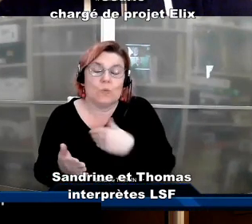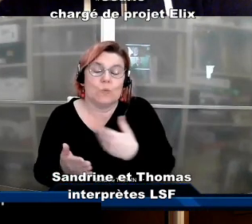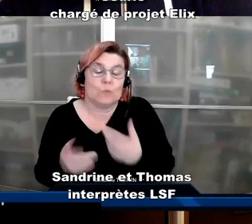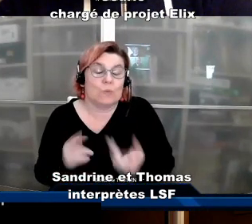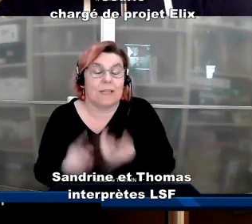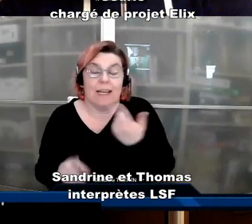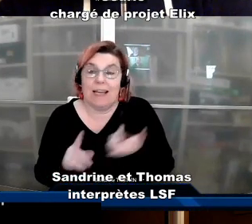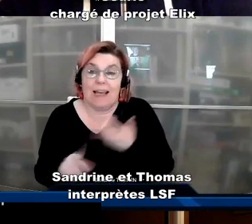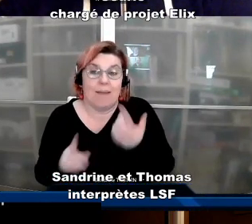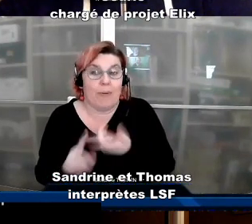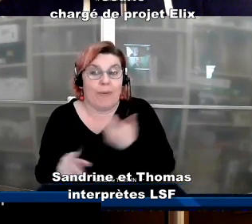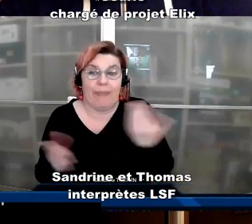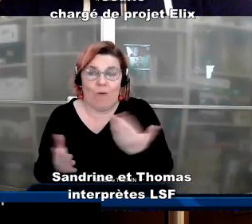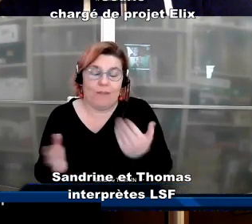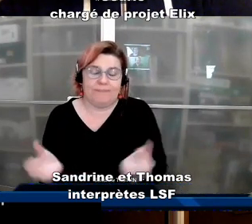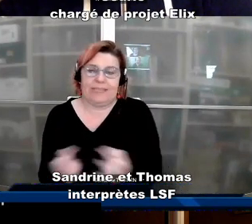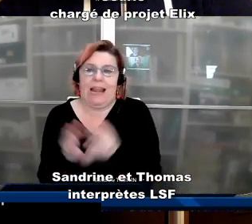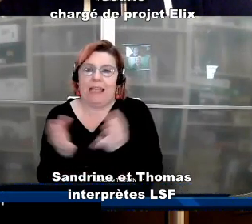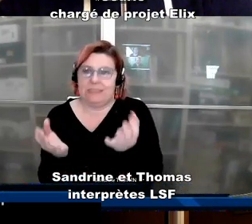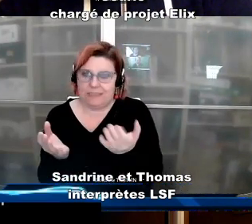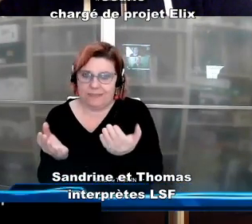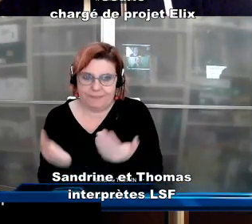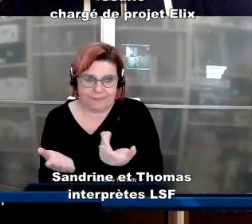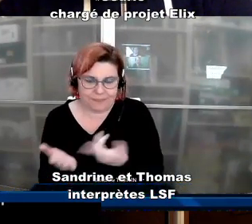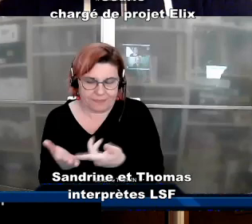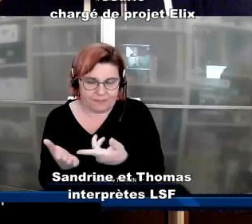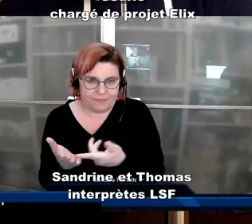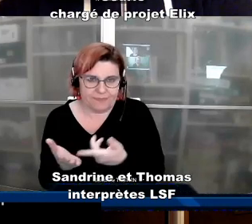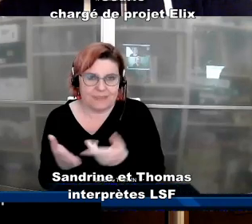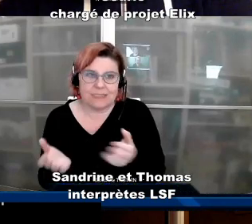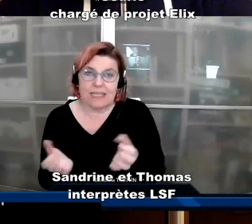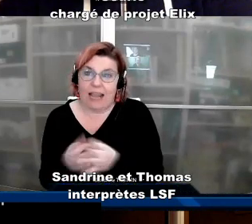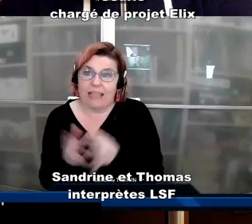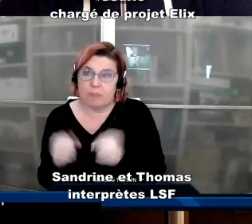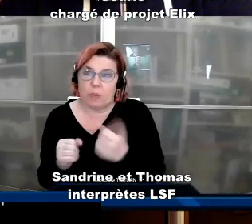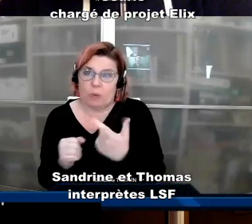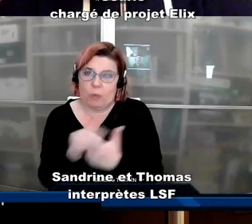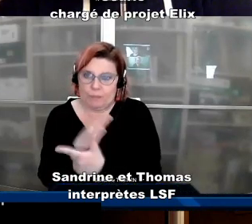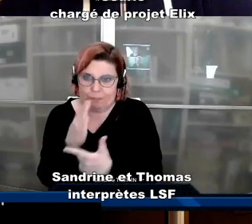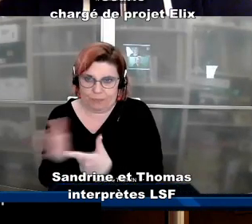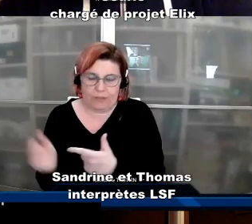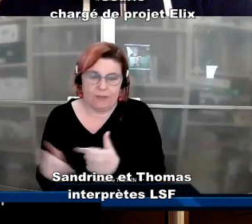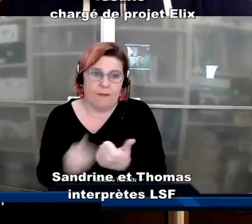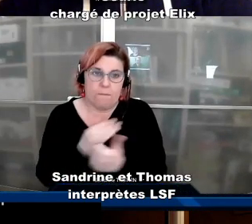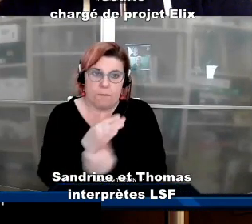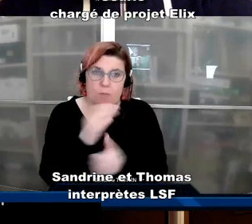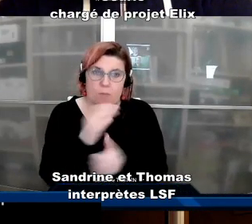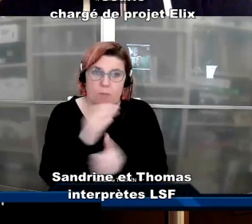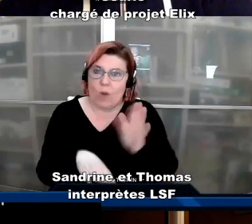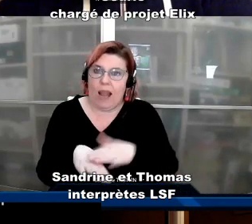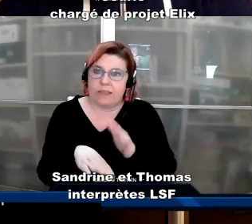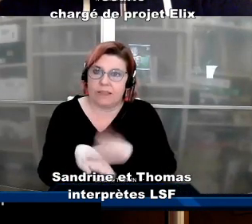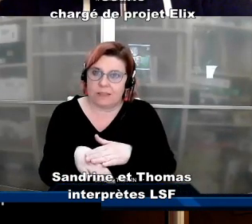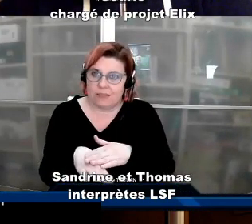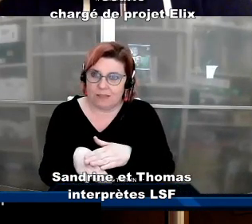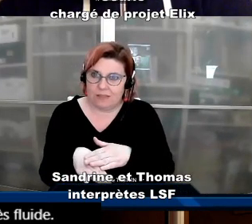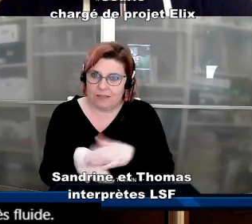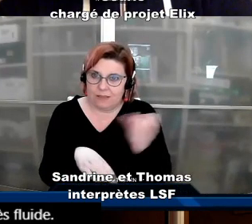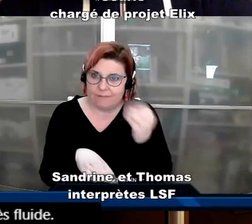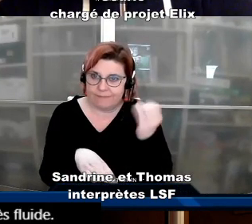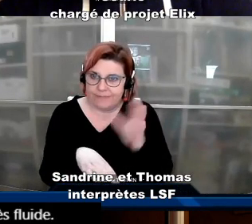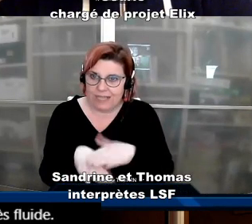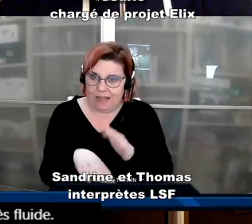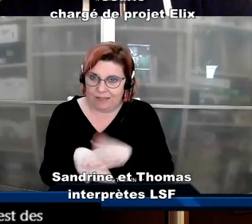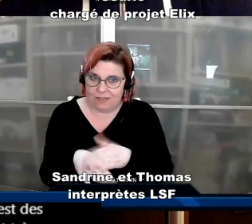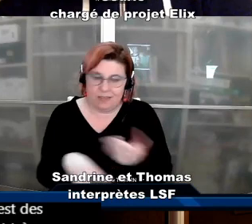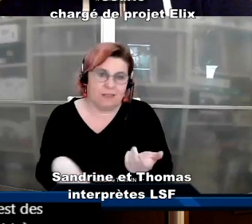nous. C'est-à-dire que sur Elix, il y a deux choses possibles. La première chose, c'est d'alerter. C'est-à-dire